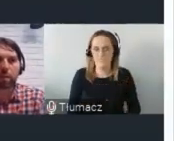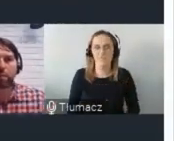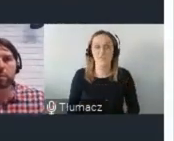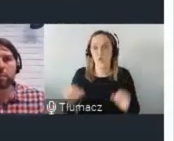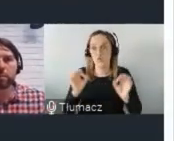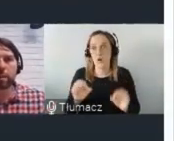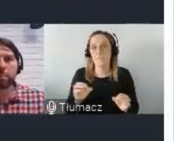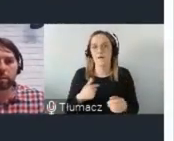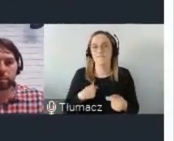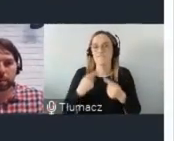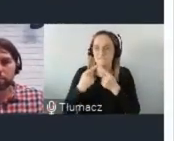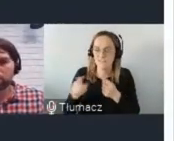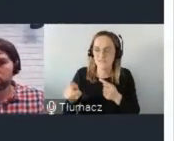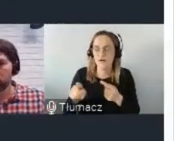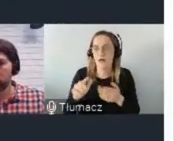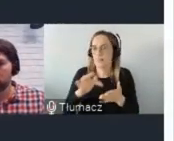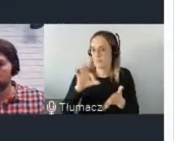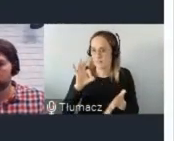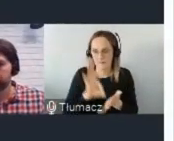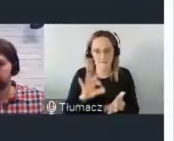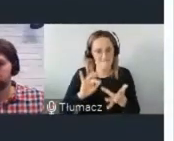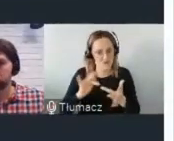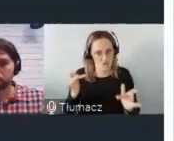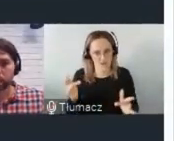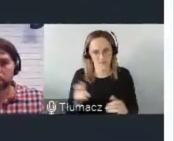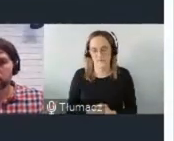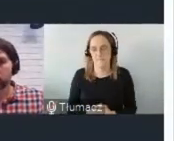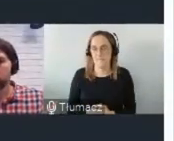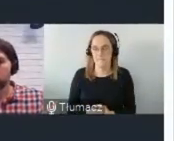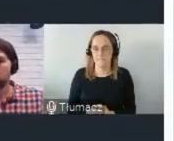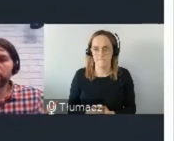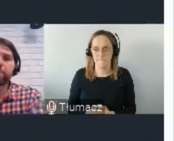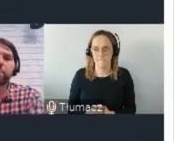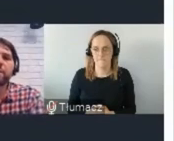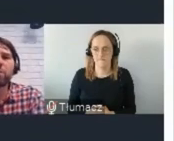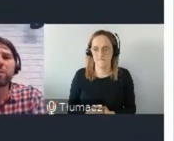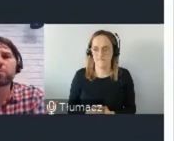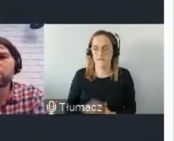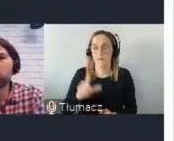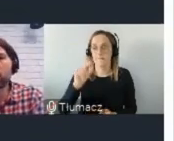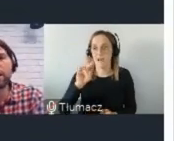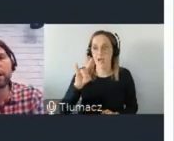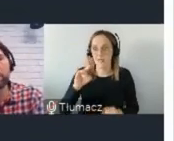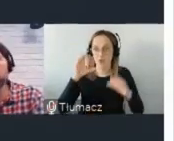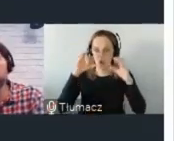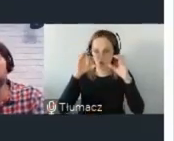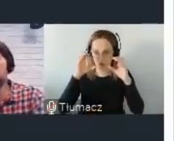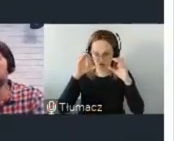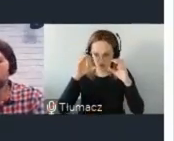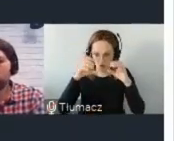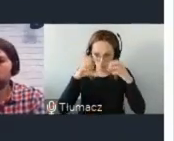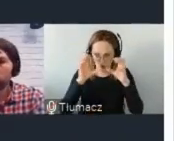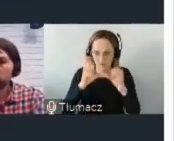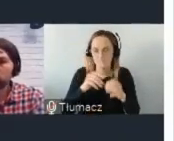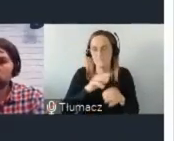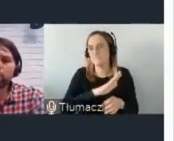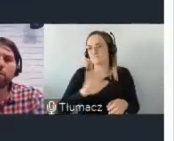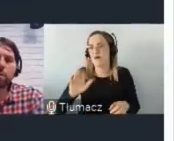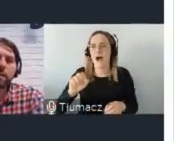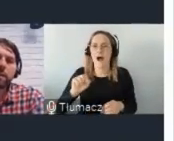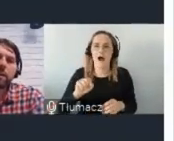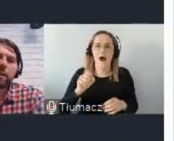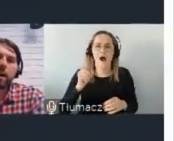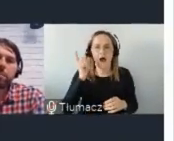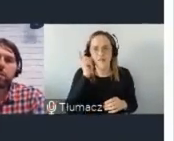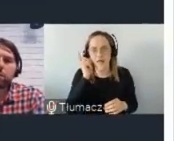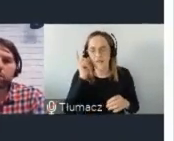dobra, to tak, wysyłam wam na pewno link do sklepu Google. Zakładam, że HoloAR, ja patrzyłem, jak ktoś ma iOS-a,